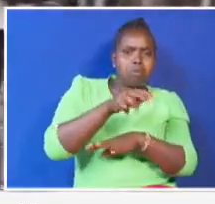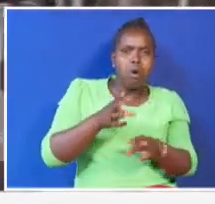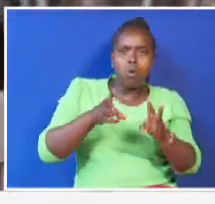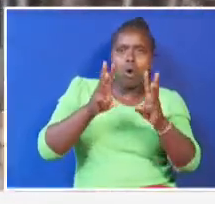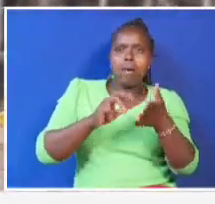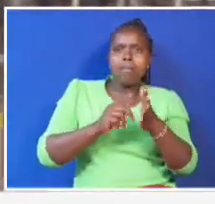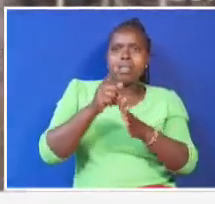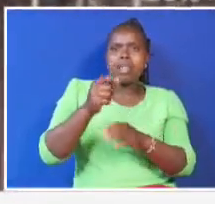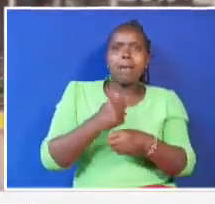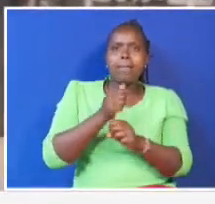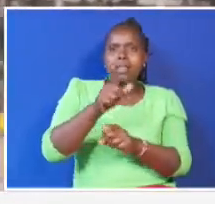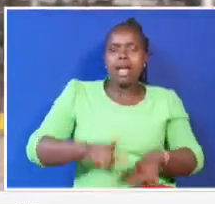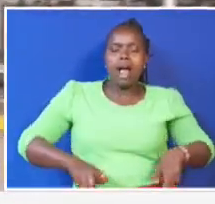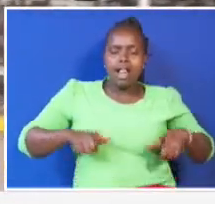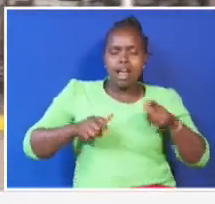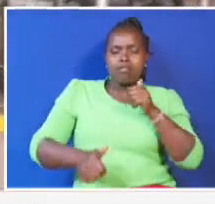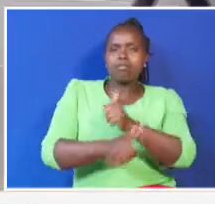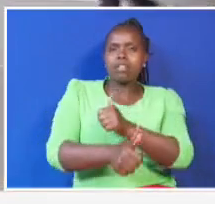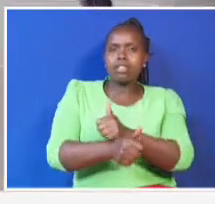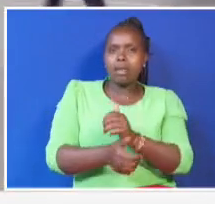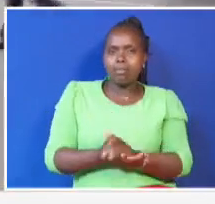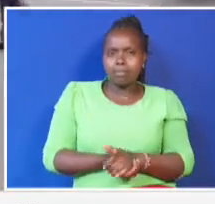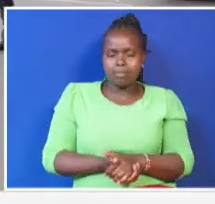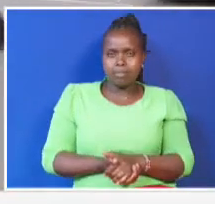hivyo kuyaweka maisha yao hatarini.